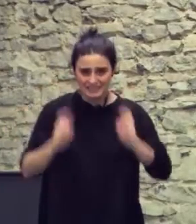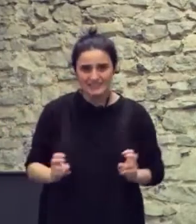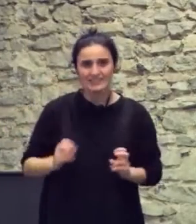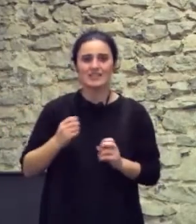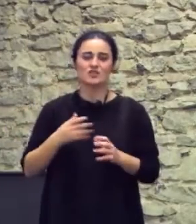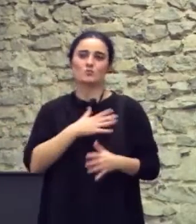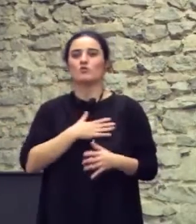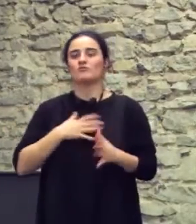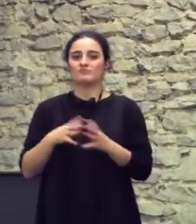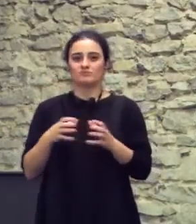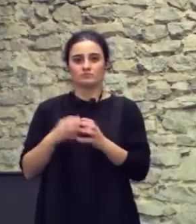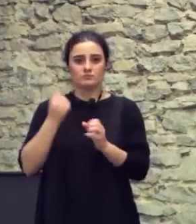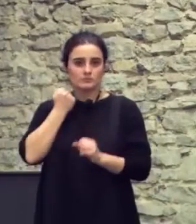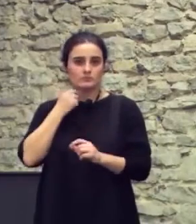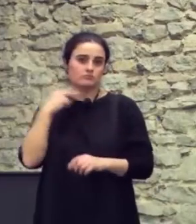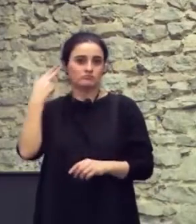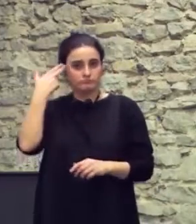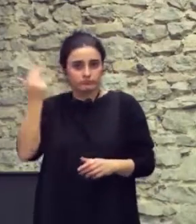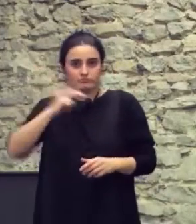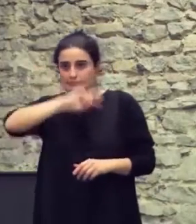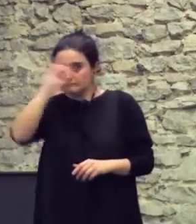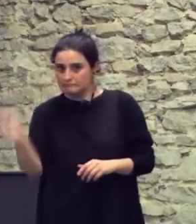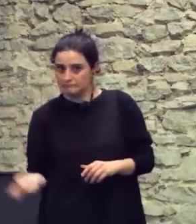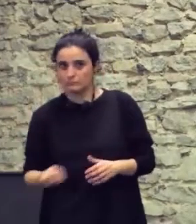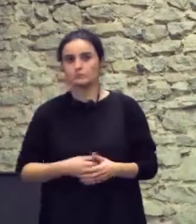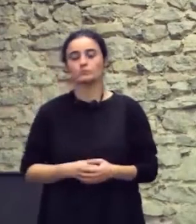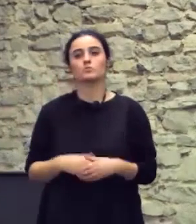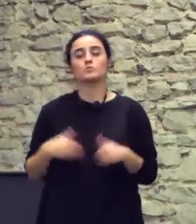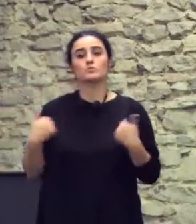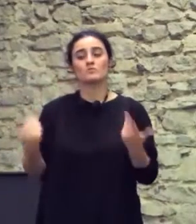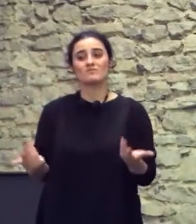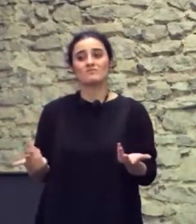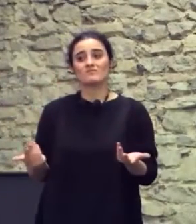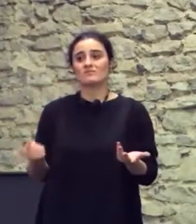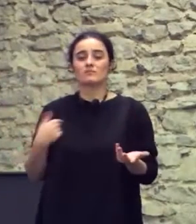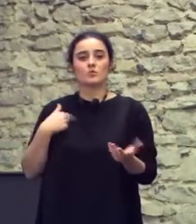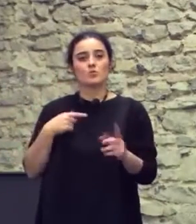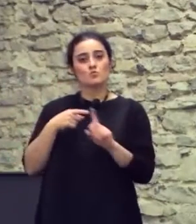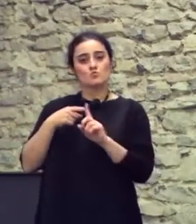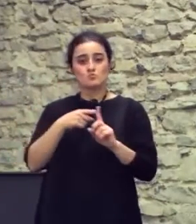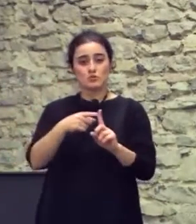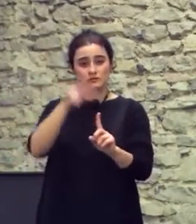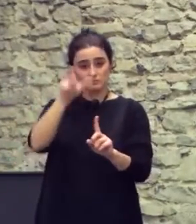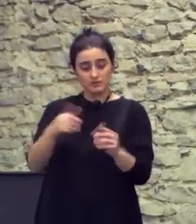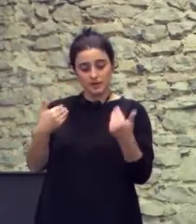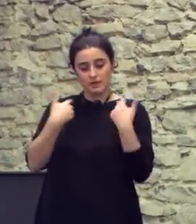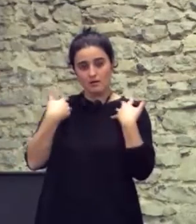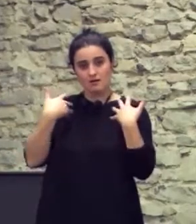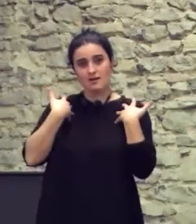suizidiorako joerak, eta bar. Eta orduan, bulina jasaten duen pertsonak